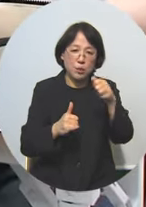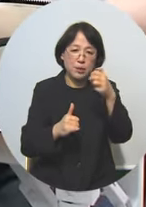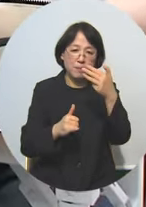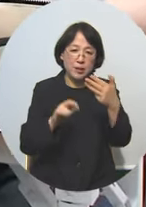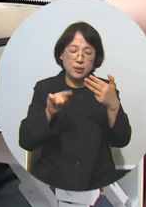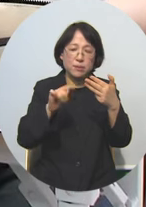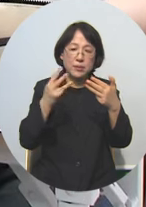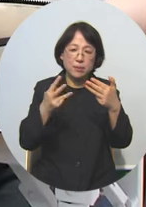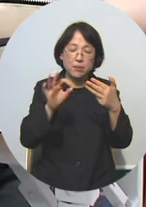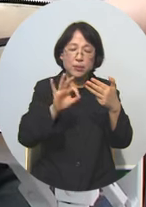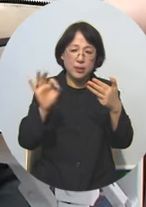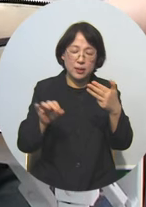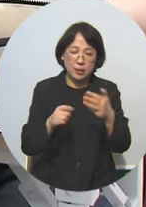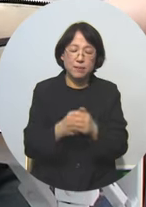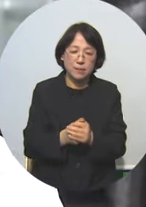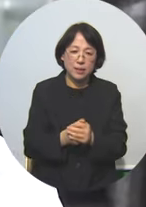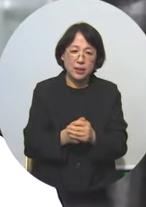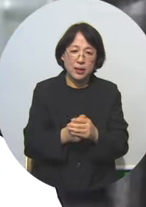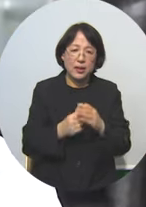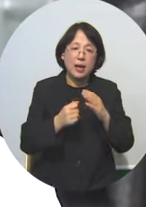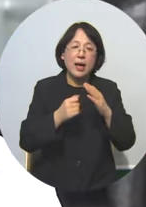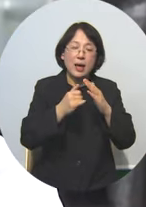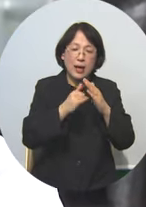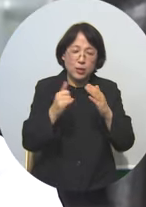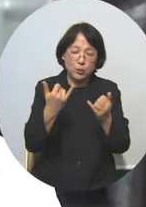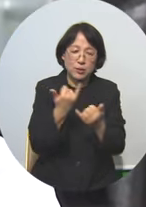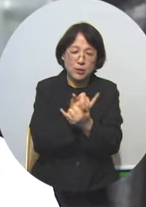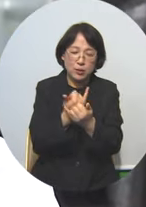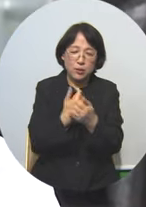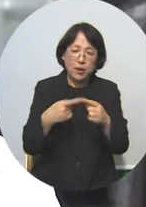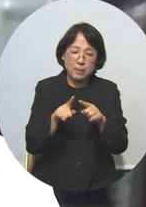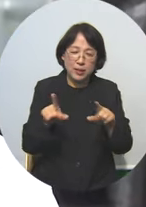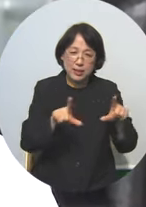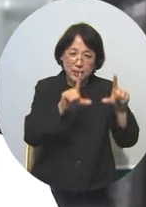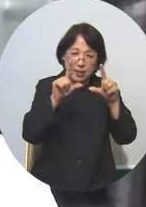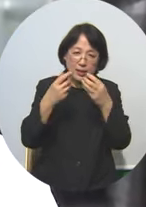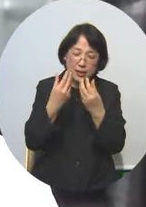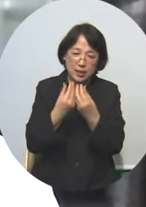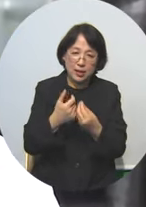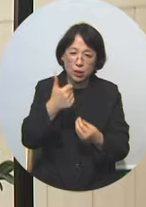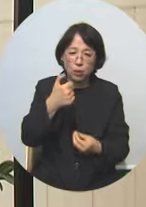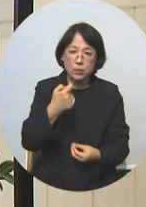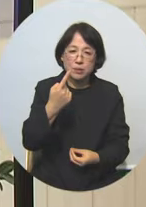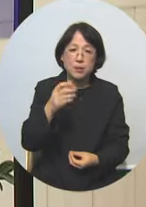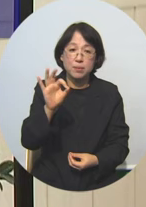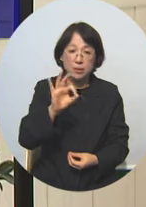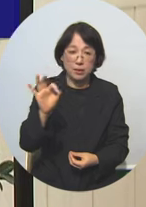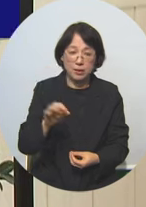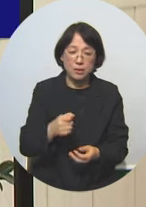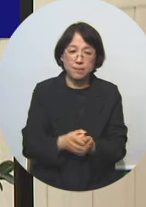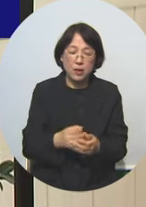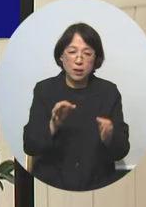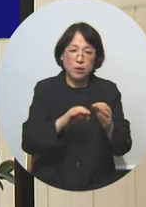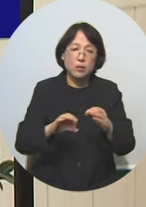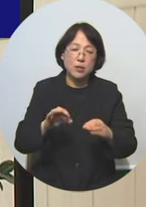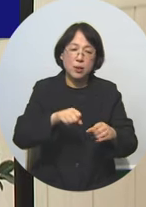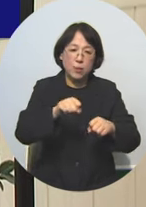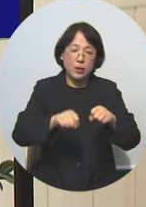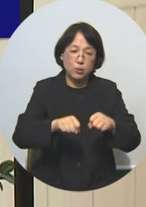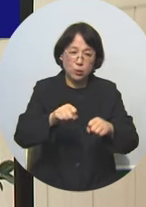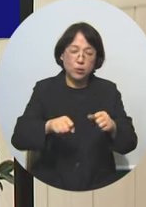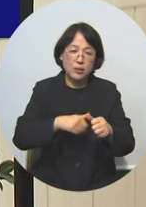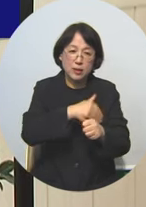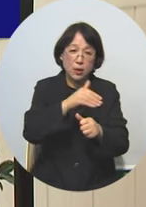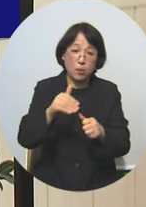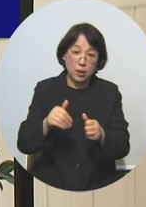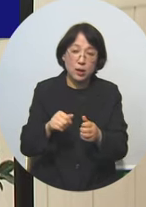절반이 넘었고 가족, 친인척과 함께 사는 경우가 51%였습니다. 경제활동 상태의 경우